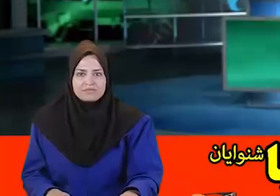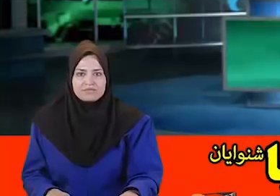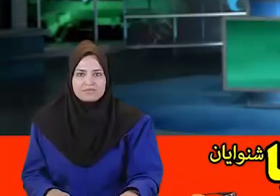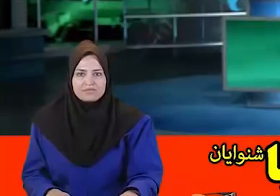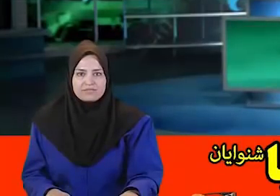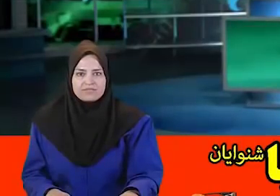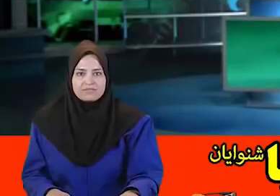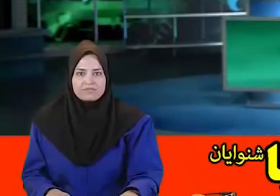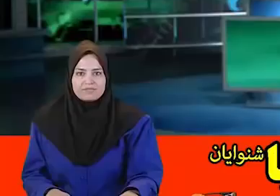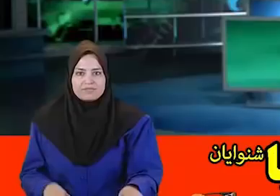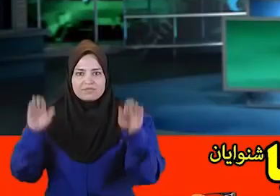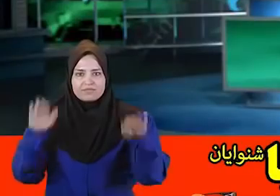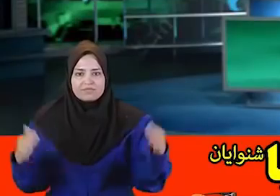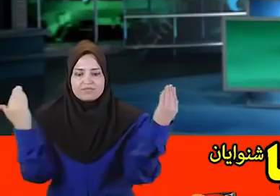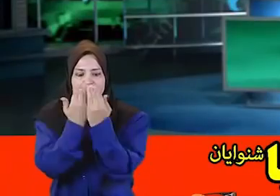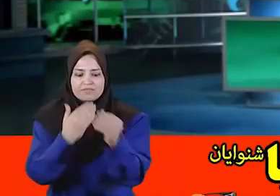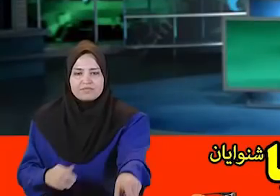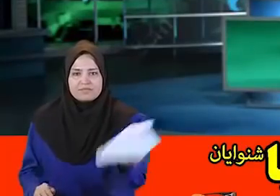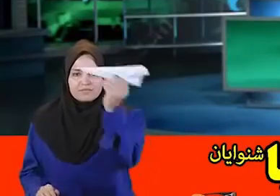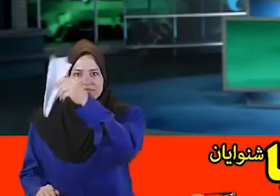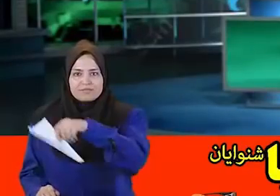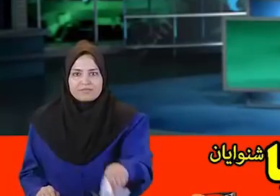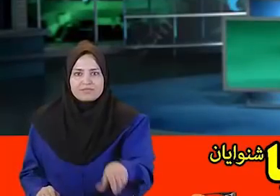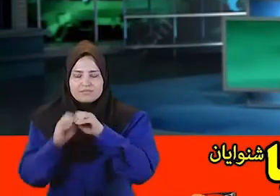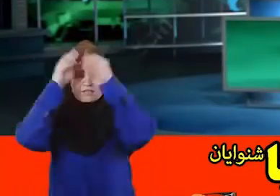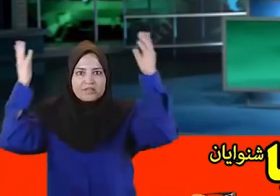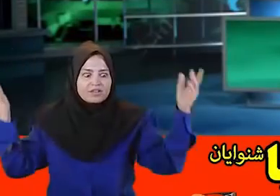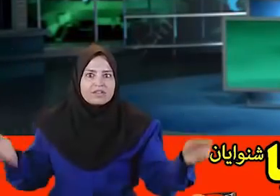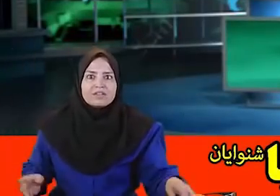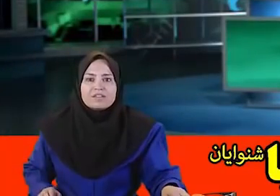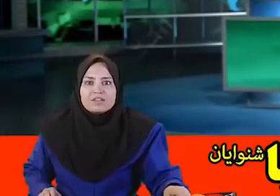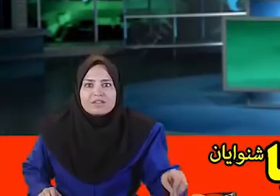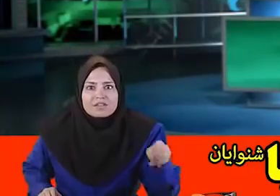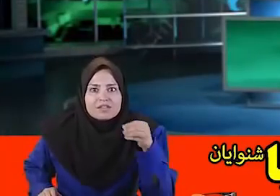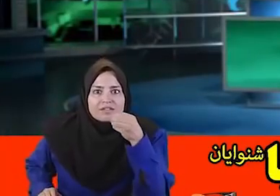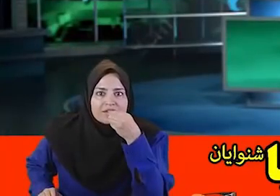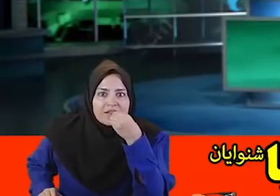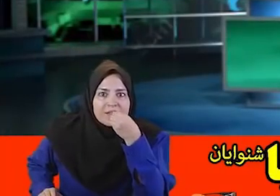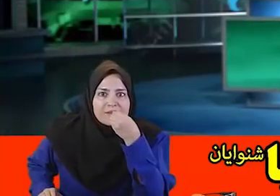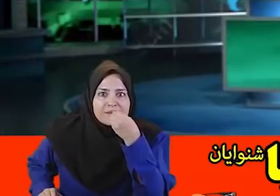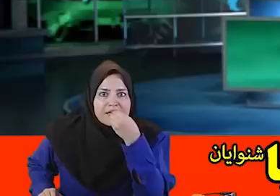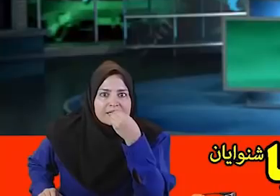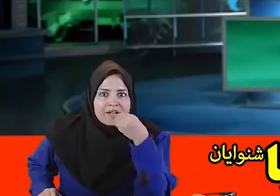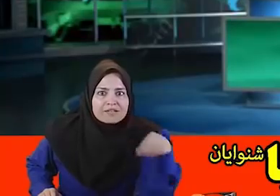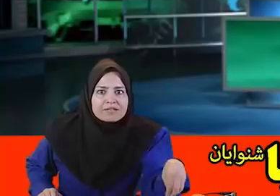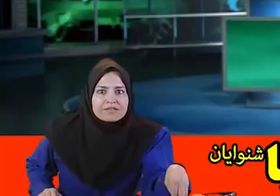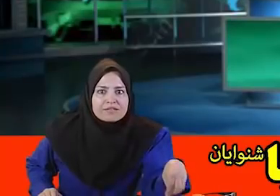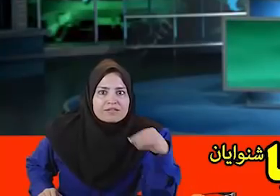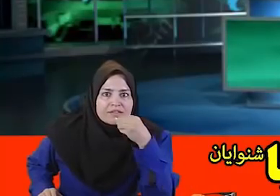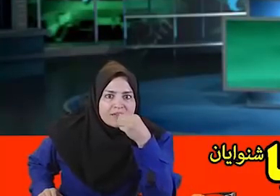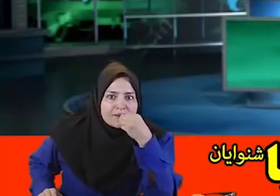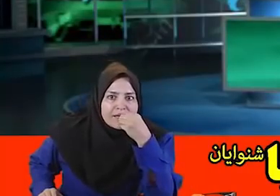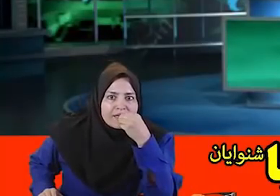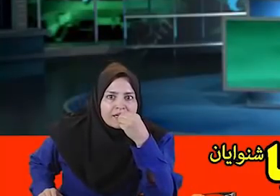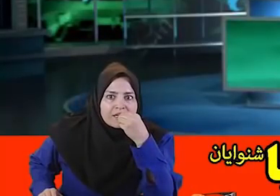کنه. آی آقا دیگه. پس از فیلترینگ تلگرام و پخش مستند شگفت‌انگیز و باورپذیر بدون فیلتر، پاول دروف مدیر عامل